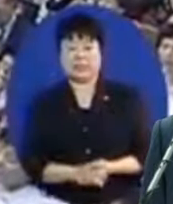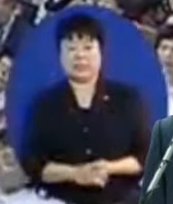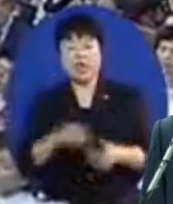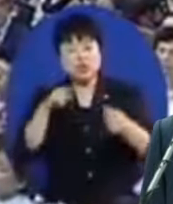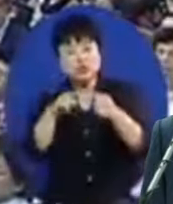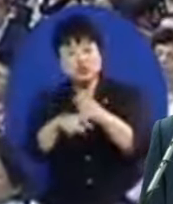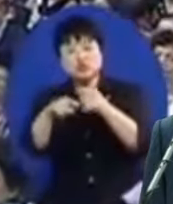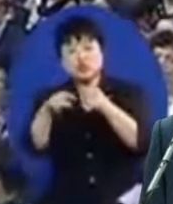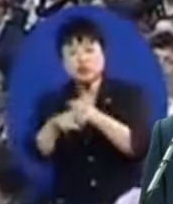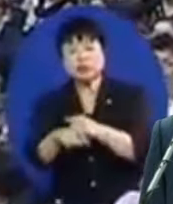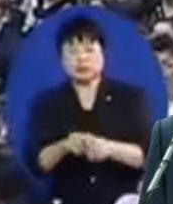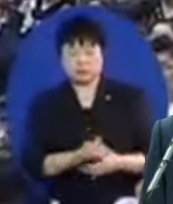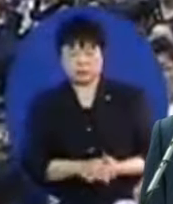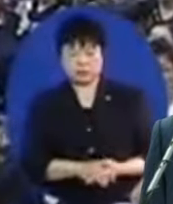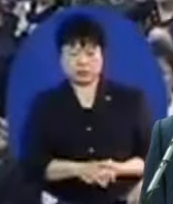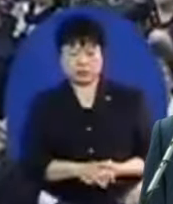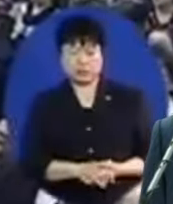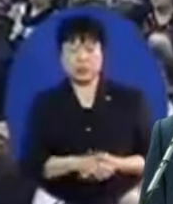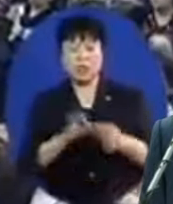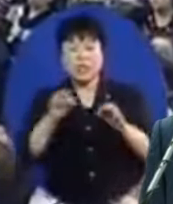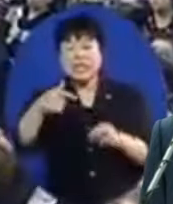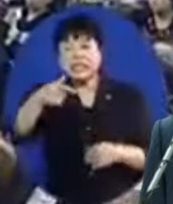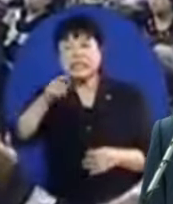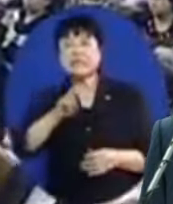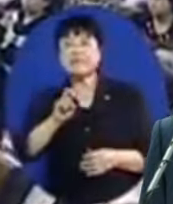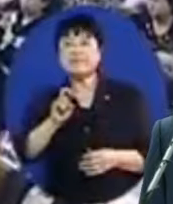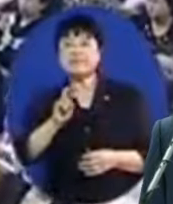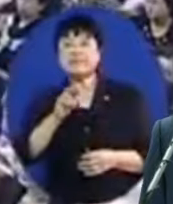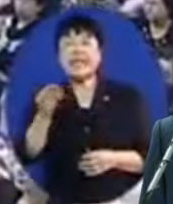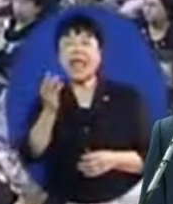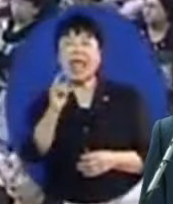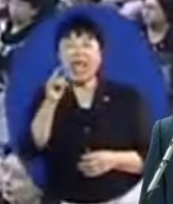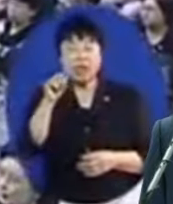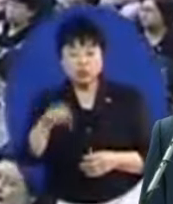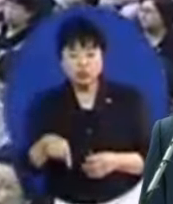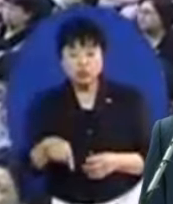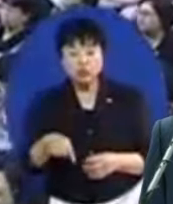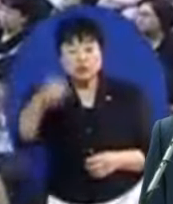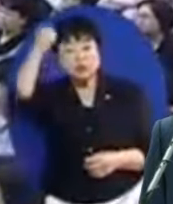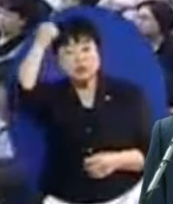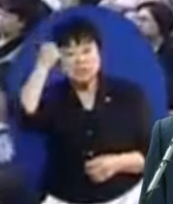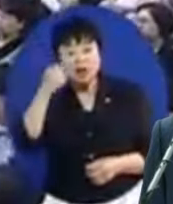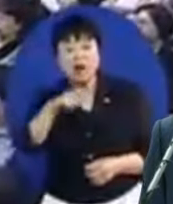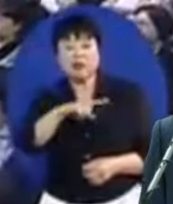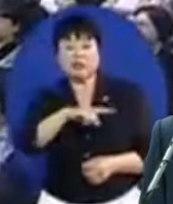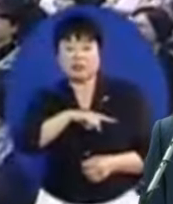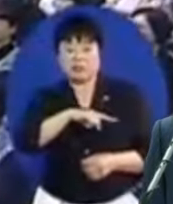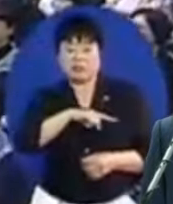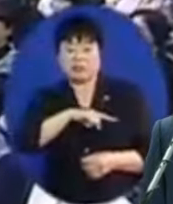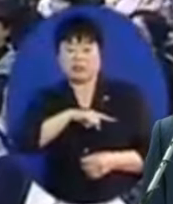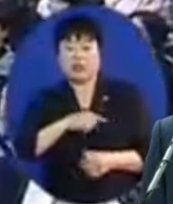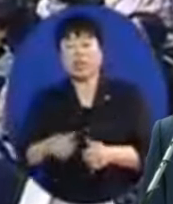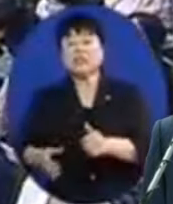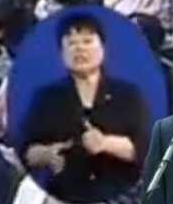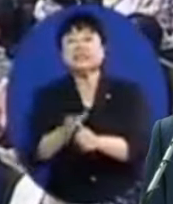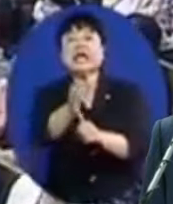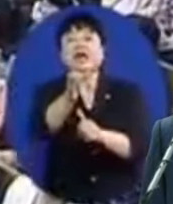많은 사람을 죽인 살인범 김대두를 기억하고 있는 것입니다. 김대두라는 사람은